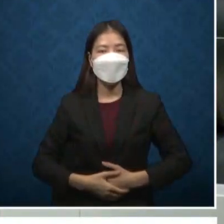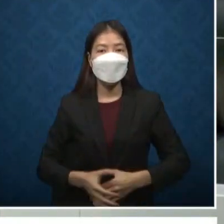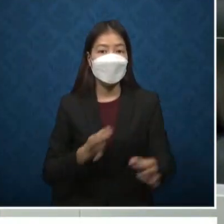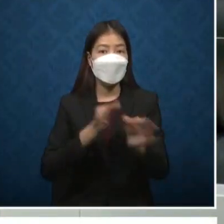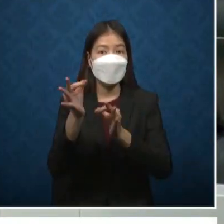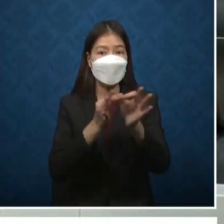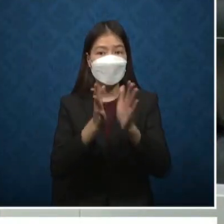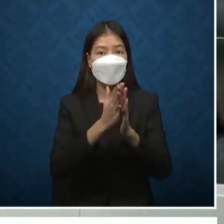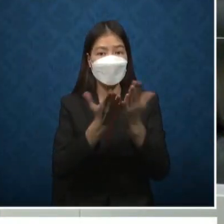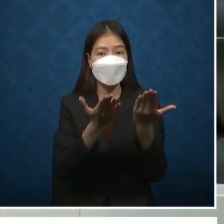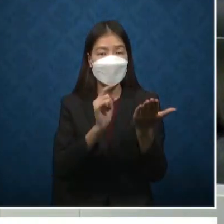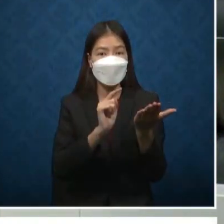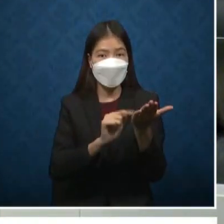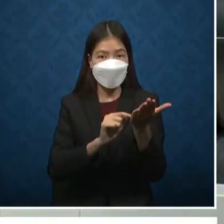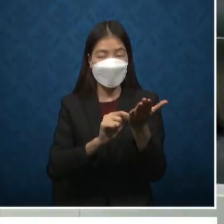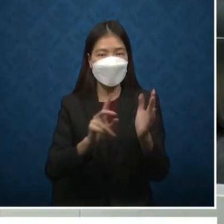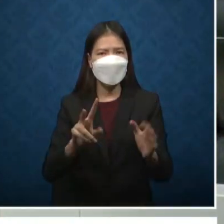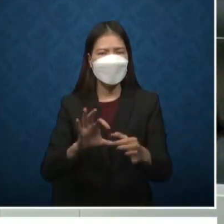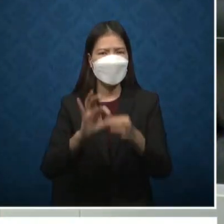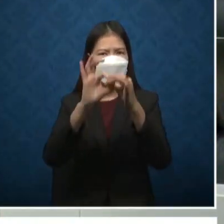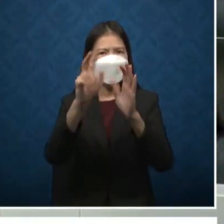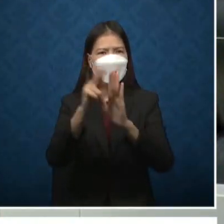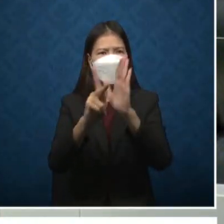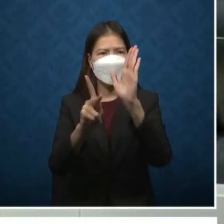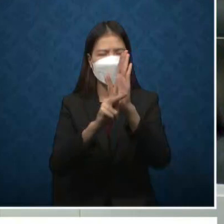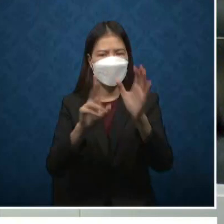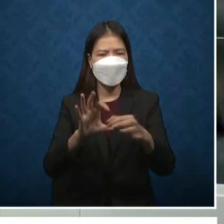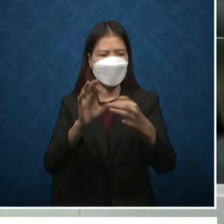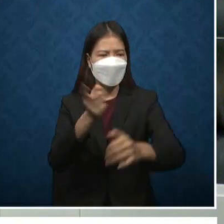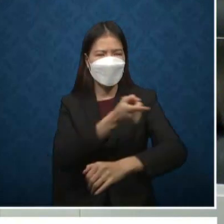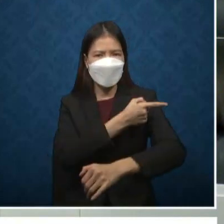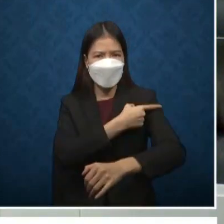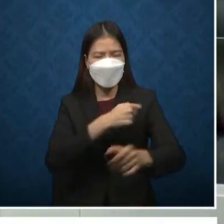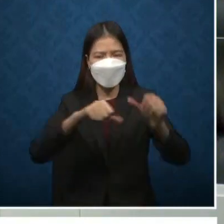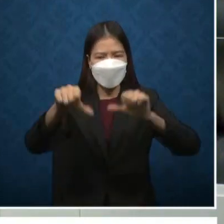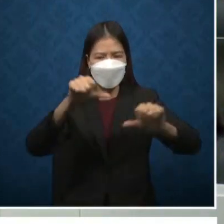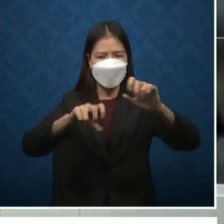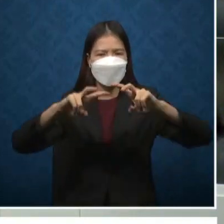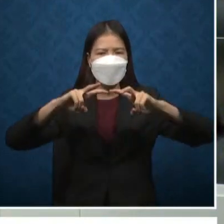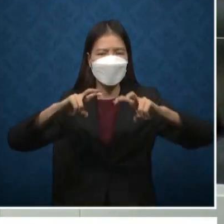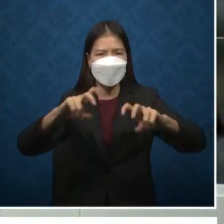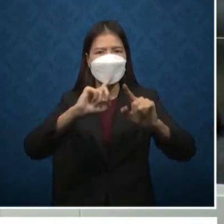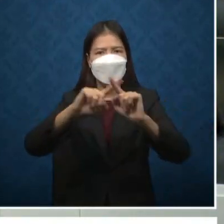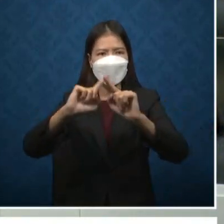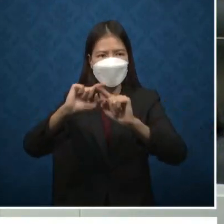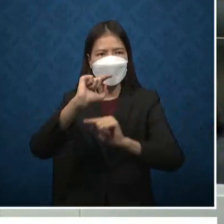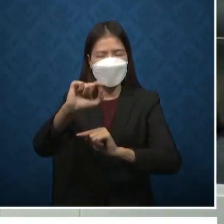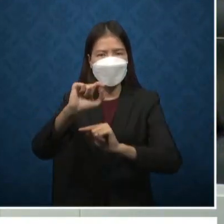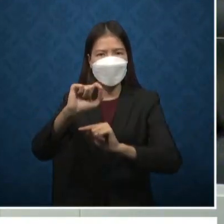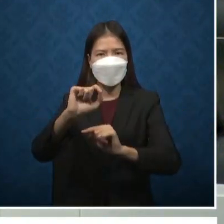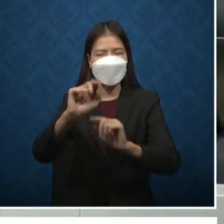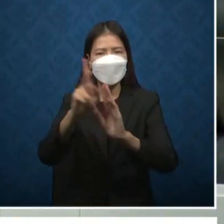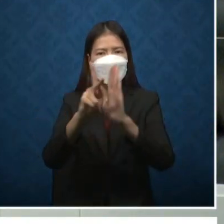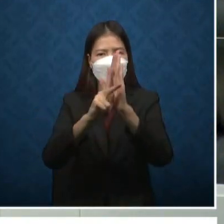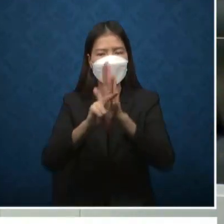งานเกี่ยวกับกฎหมายเกี่ยวกับการศึกษาวิทยาศาสตร์วิจัยวิทยากรรมซึ่งเป็นกฎหมายหลักที่เกี่ยวข้